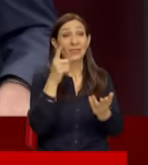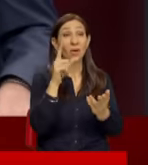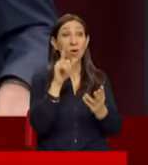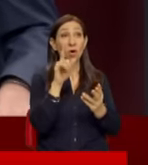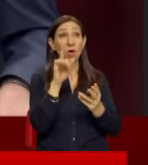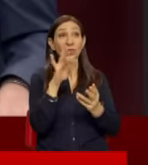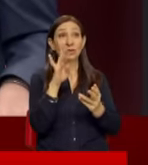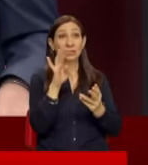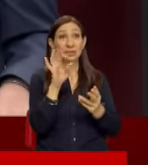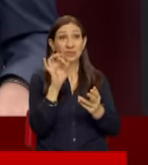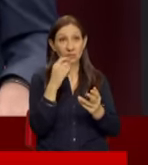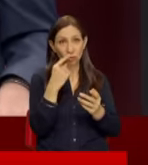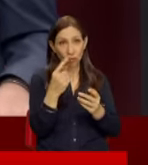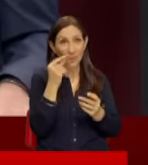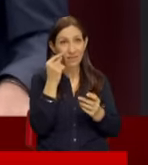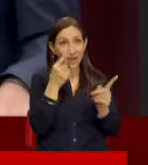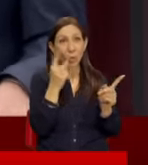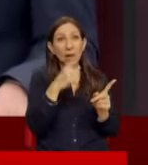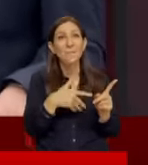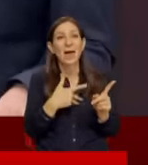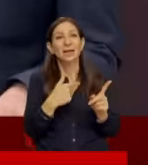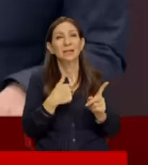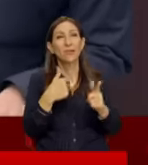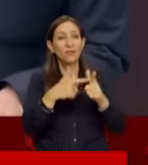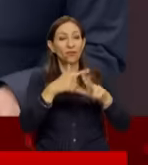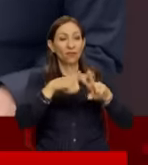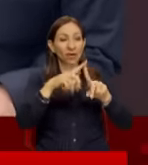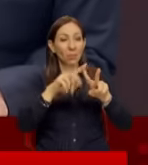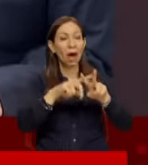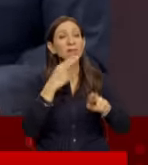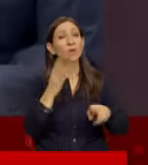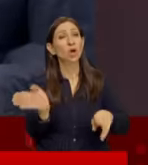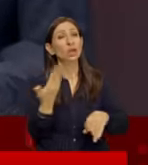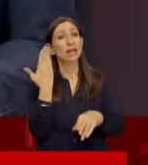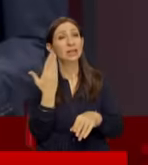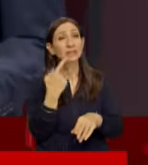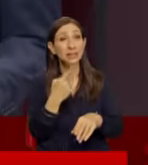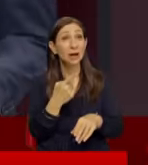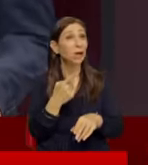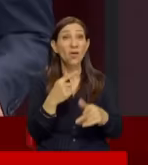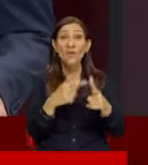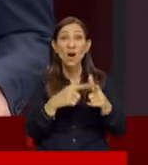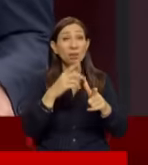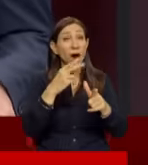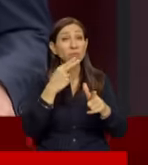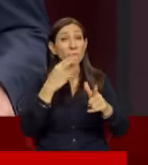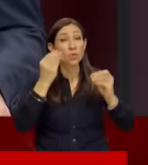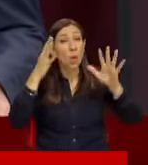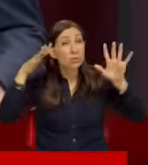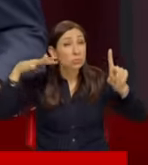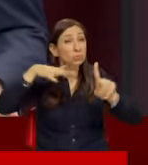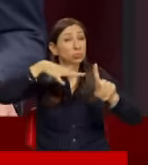14-0 diyordu ya beyefendi. Fatma Hanım'ı da gönderecekti. Fatma Hanım'a o kadar çok yüklendiler